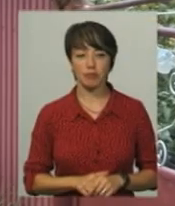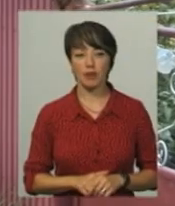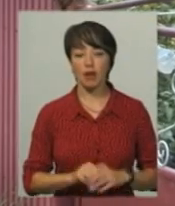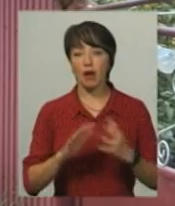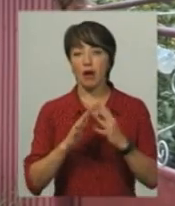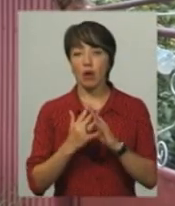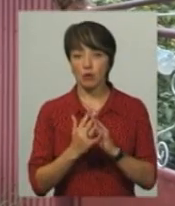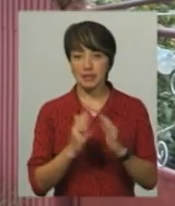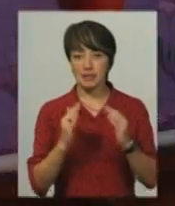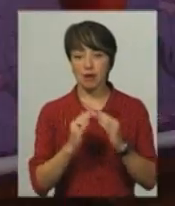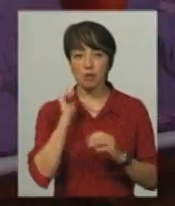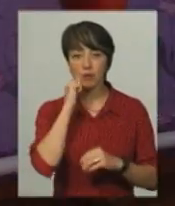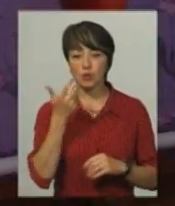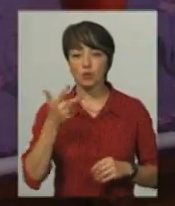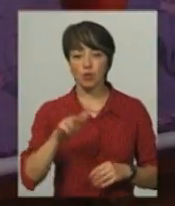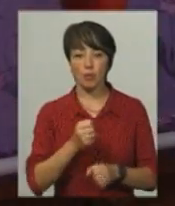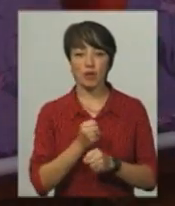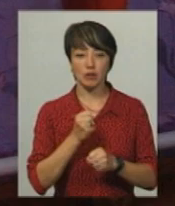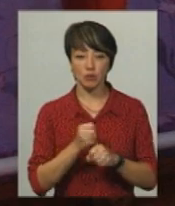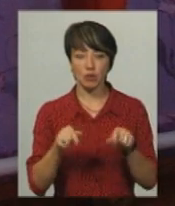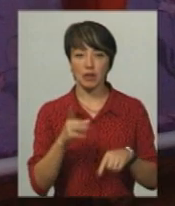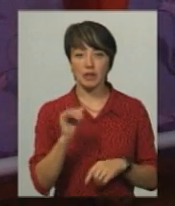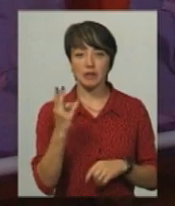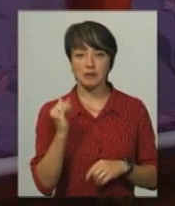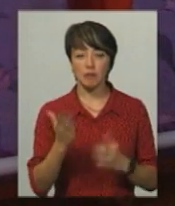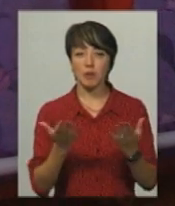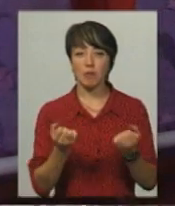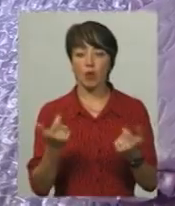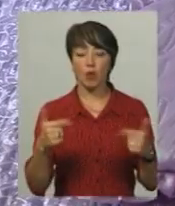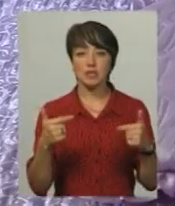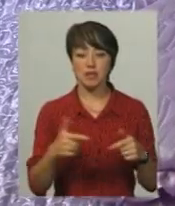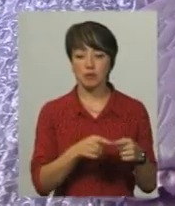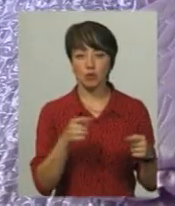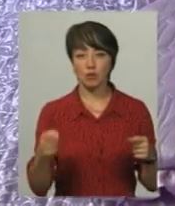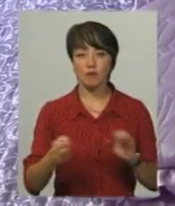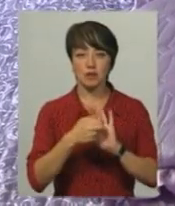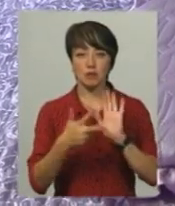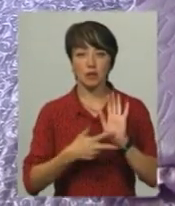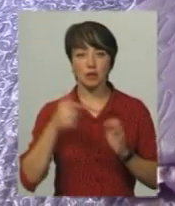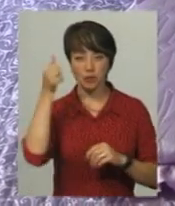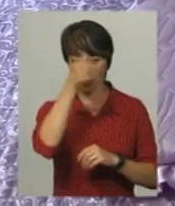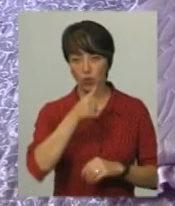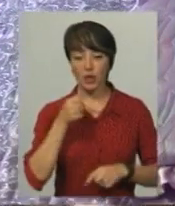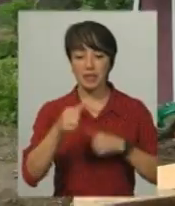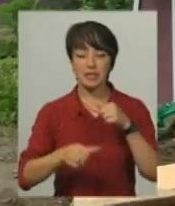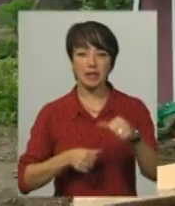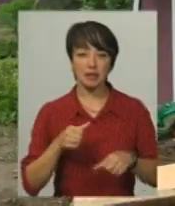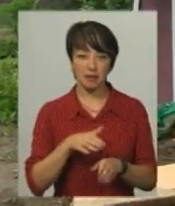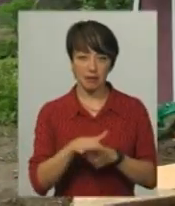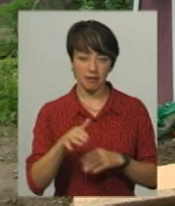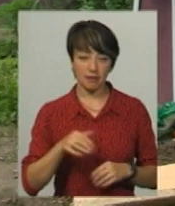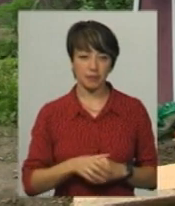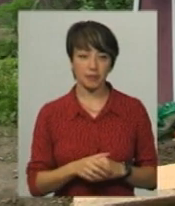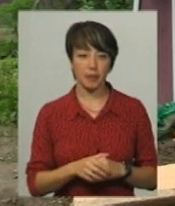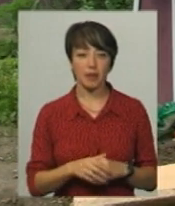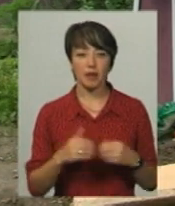Агрооселя у бабусі – одна із 3 нині діючих агроосель Грицева. Тут приймають гостей впродовж 18 років цілий рік, каже господиня Людмила Гуцелова.